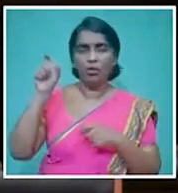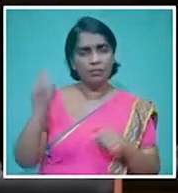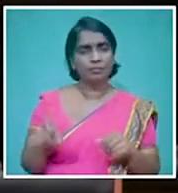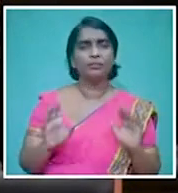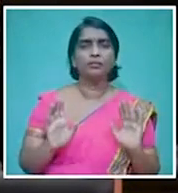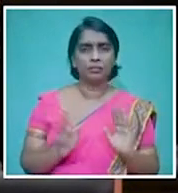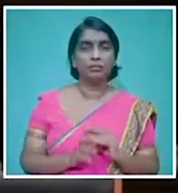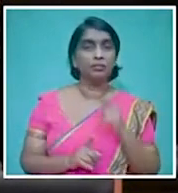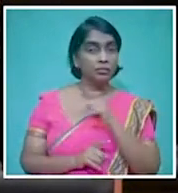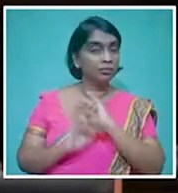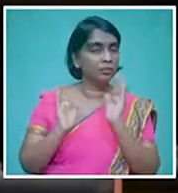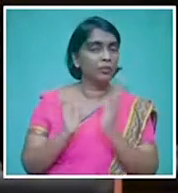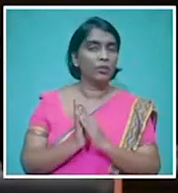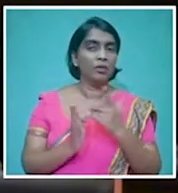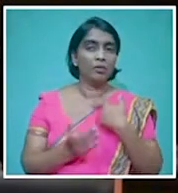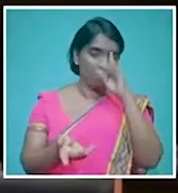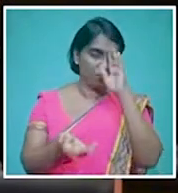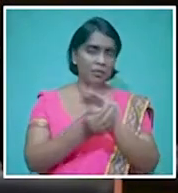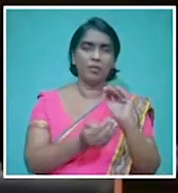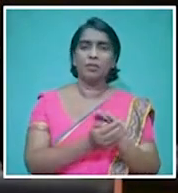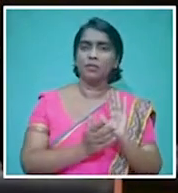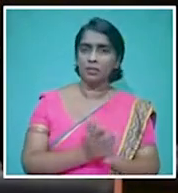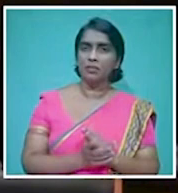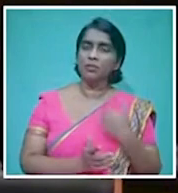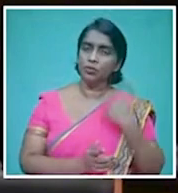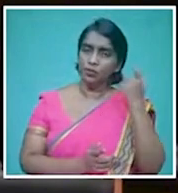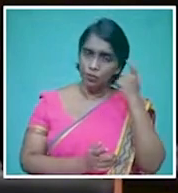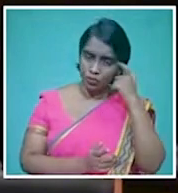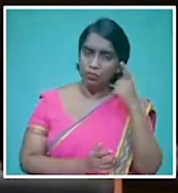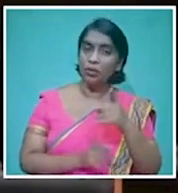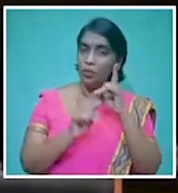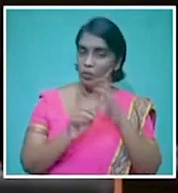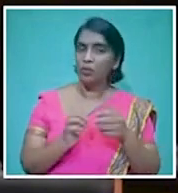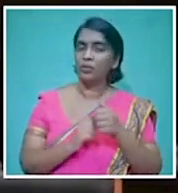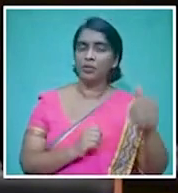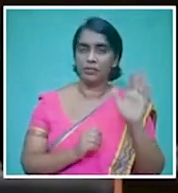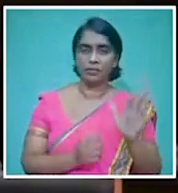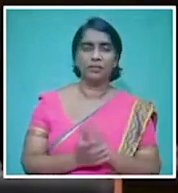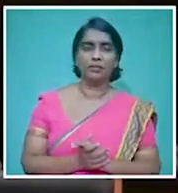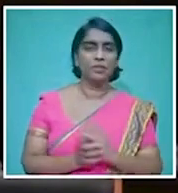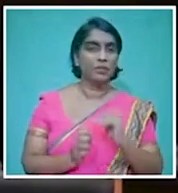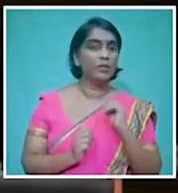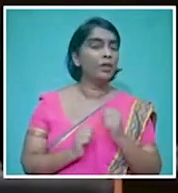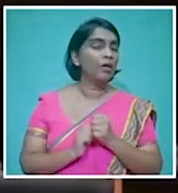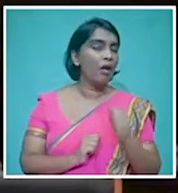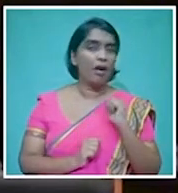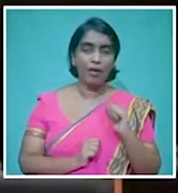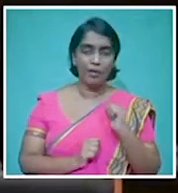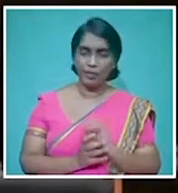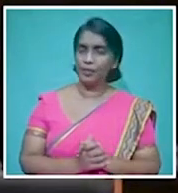වුණොත් එයාට ඔක්කොම ආරක්ෂා කරන්න ඕනේ. මම දන්නවා ඒක වෙලා තියෙනුයිද. කොහොමද ඕක වෙලා තියෙන්නේ